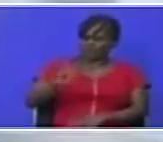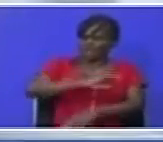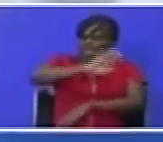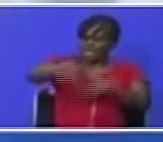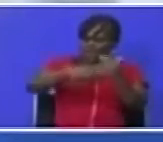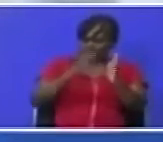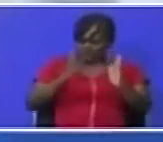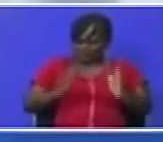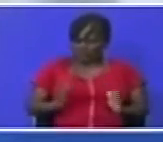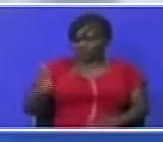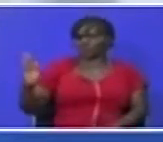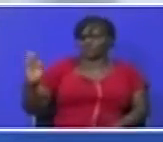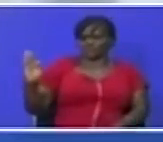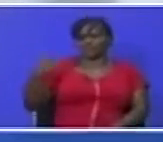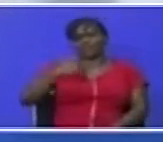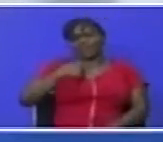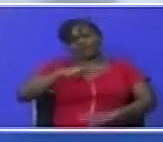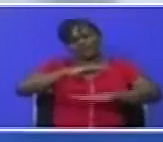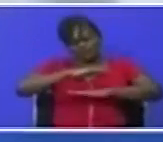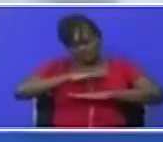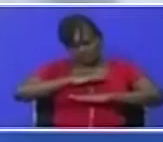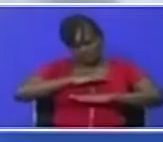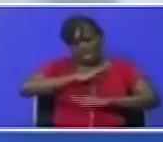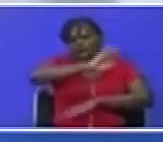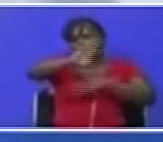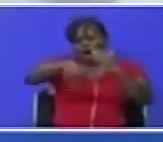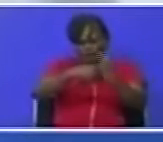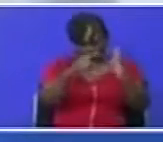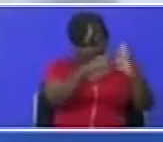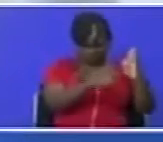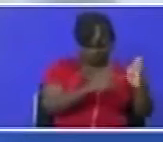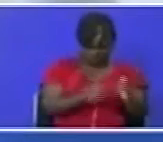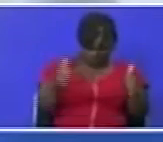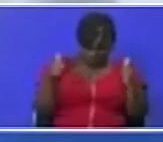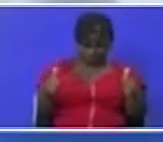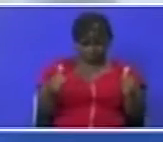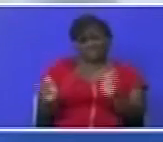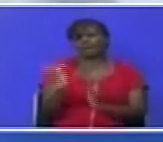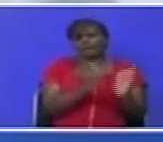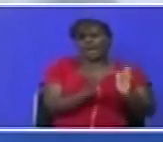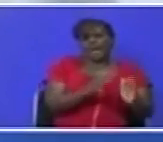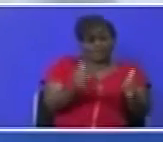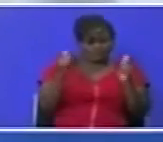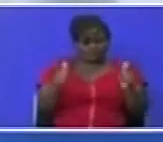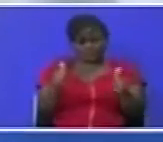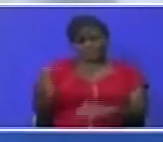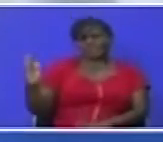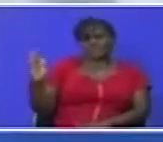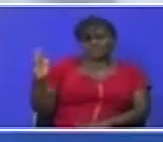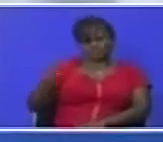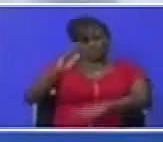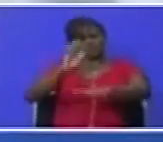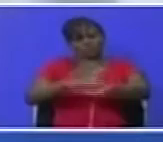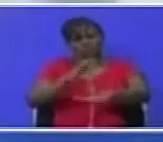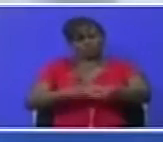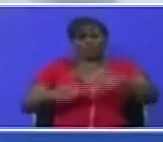mtu ako na usalama ambayo inahitajika. Kwa hivyo kila kitu iko sawa, mipangilio iko sawa, mambo ya security yote imeangaliwa, mikahawa yote